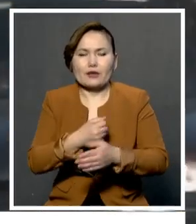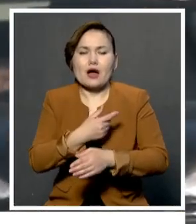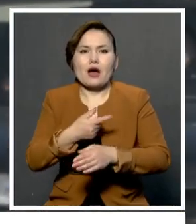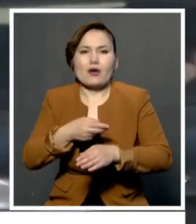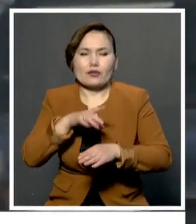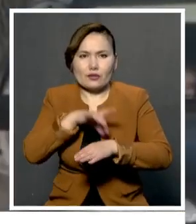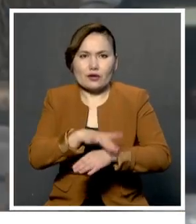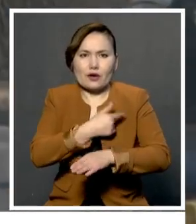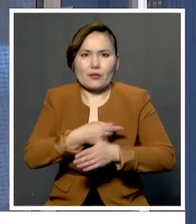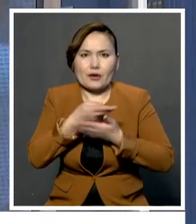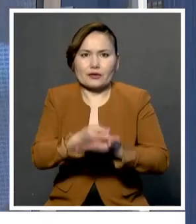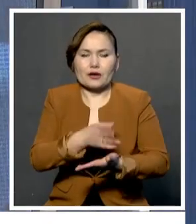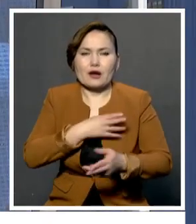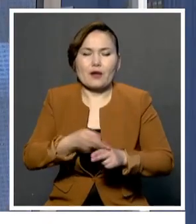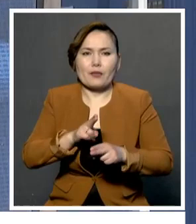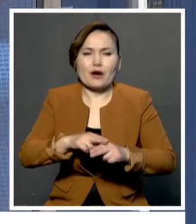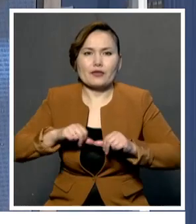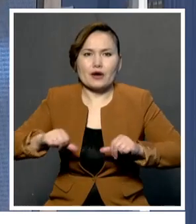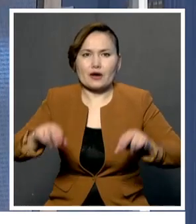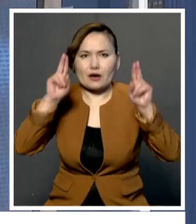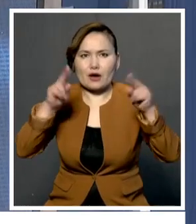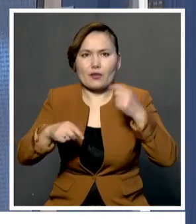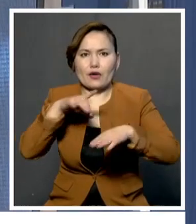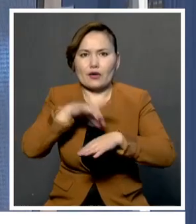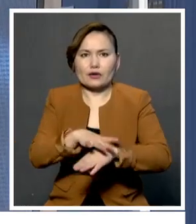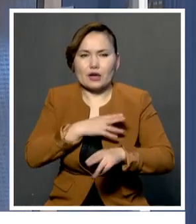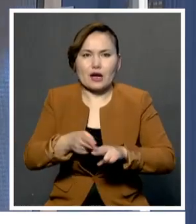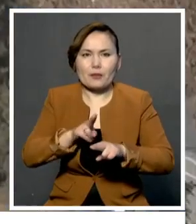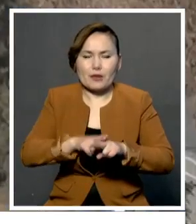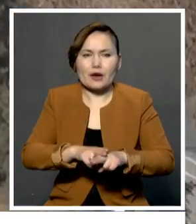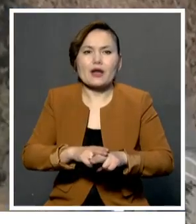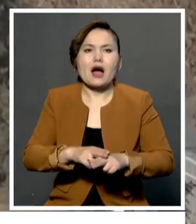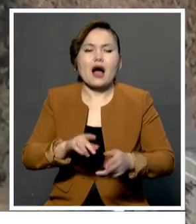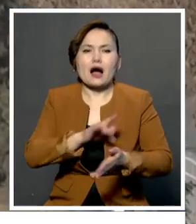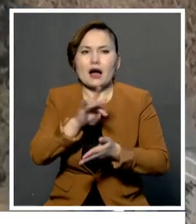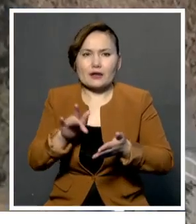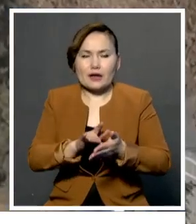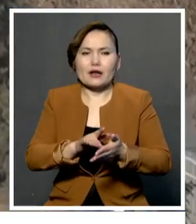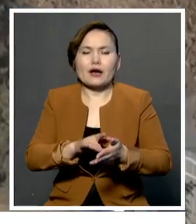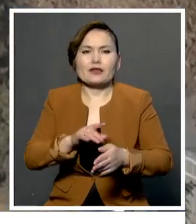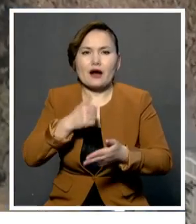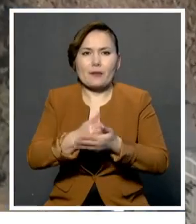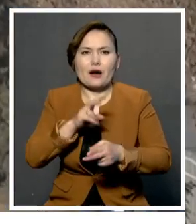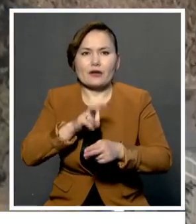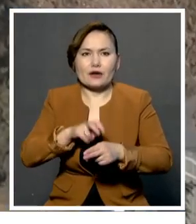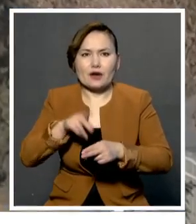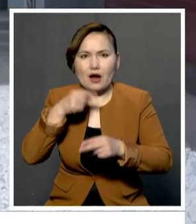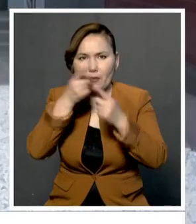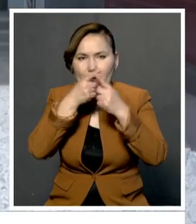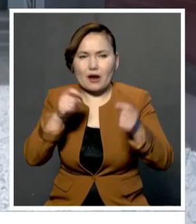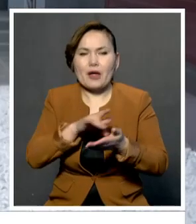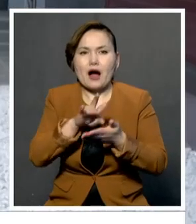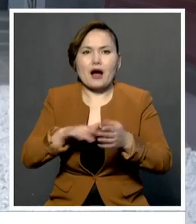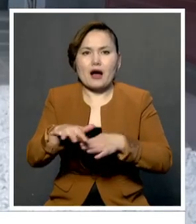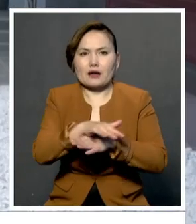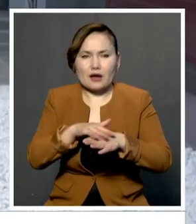Эпидемиологиялық ахуалдың ушығып кетуіне карантин талаптарының сақталмауы себеп болып отыр. Осыны қатаң ескерткен қалалық денсаулық сақтау басқармасының басшысы шаһар